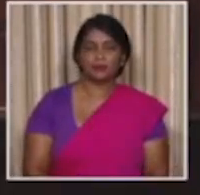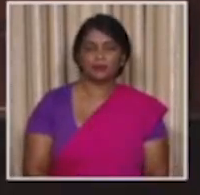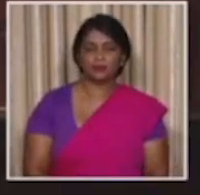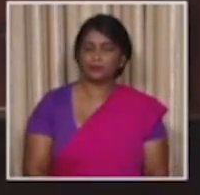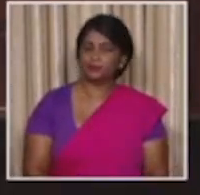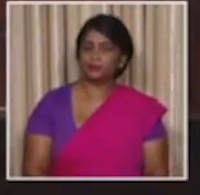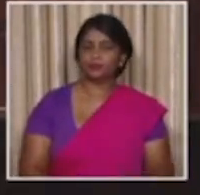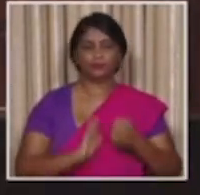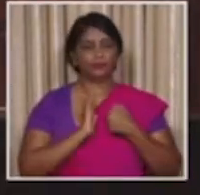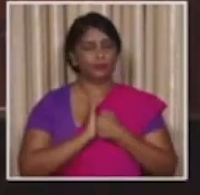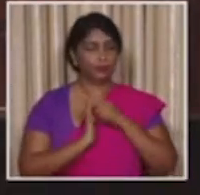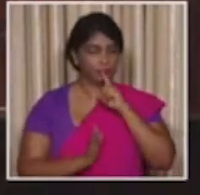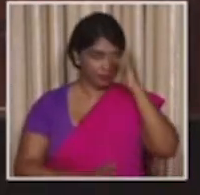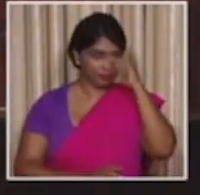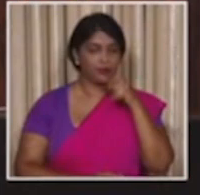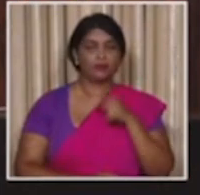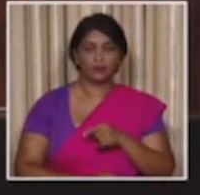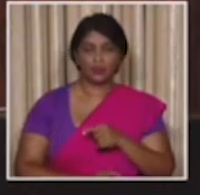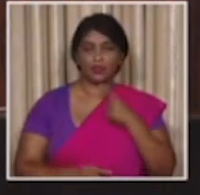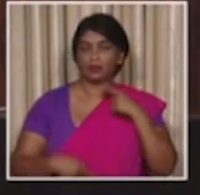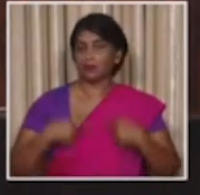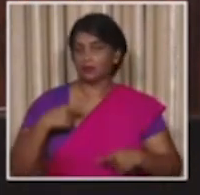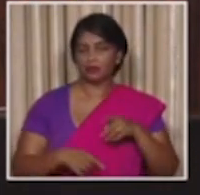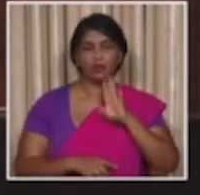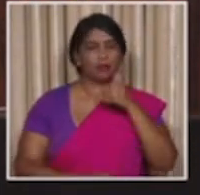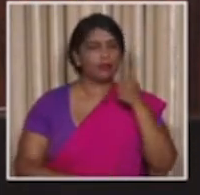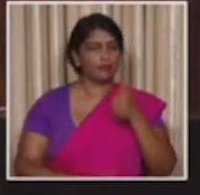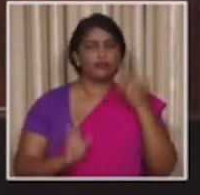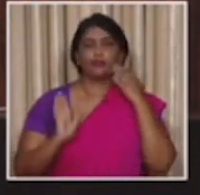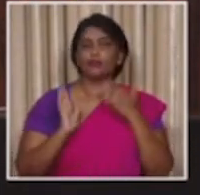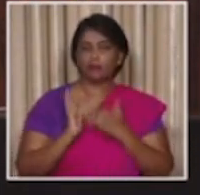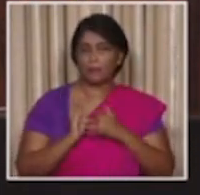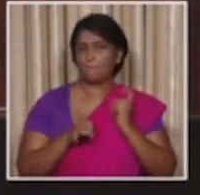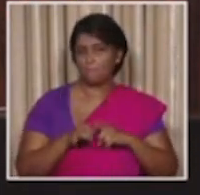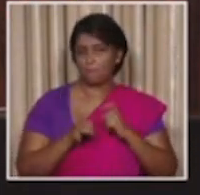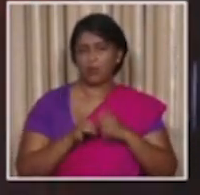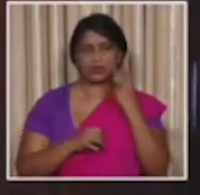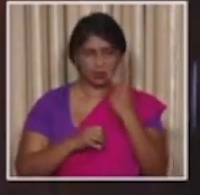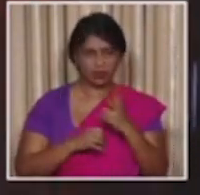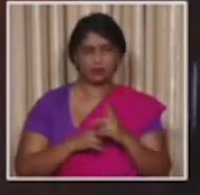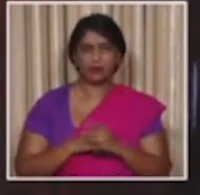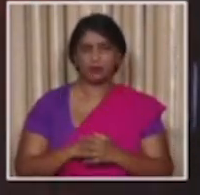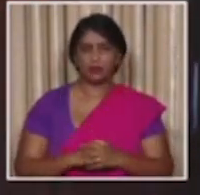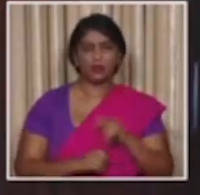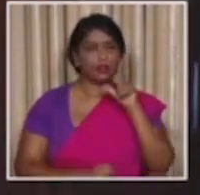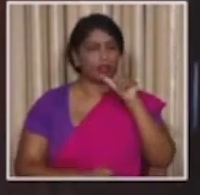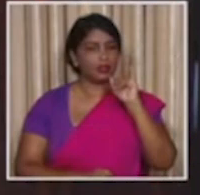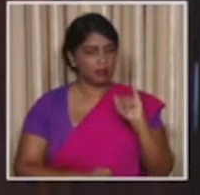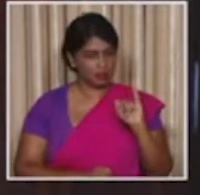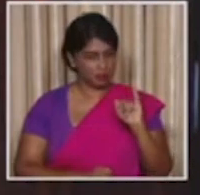හිරත්නත්තුම. ගරු කථානායකතුමනි, මේ සංවාදයට ඉතාම වැදගත් කාරණයක් තියෙන ප්‍රශ්න දෙකක්. එකක් තමයි